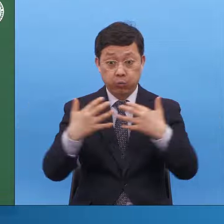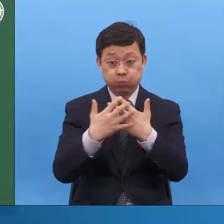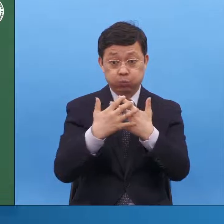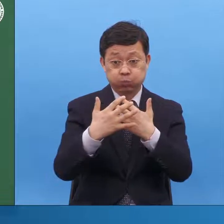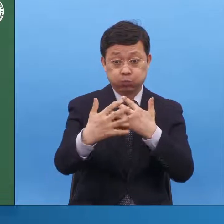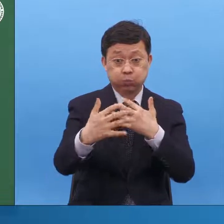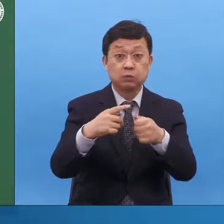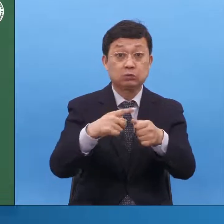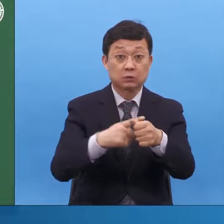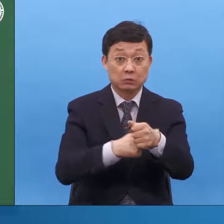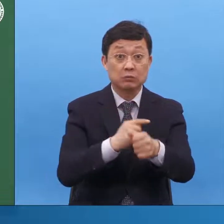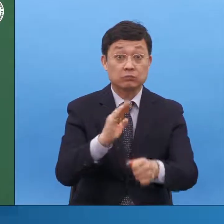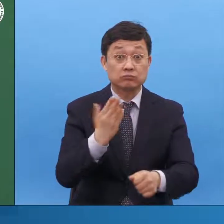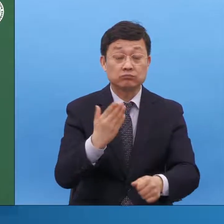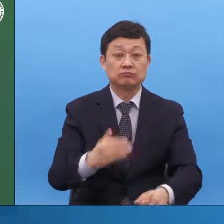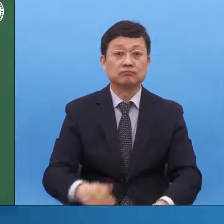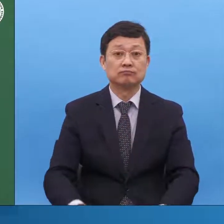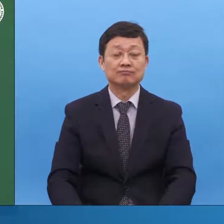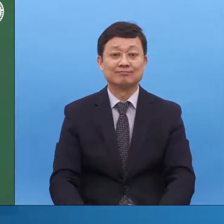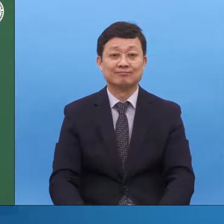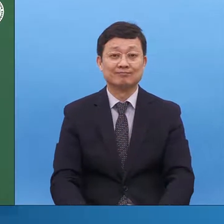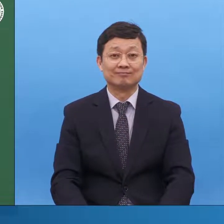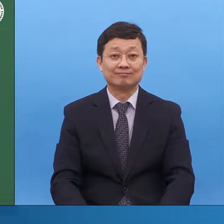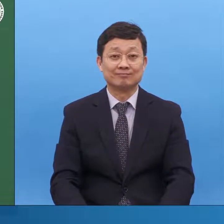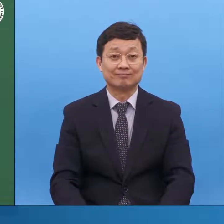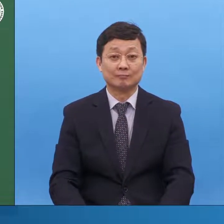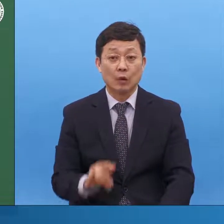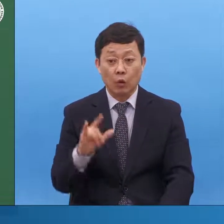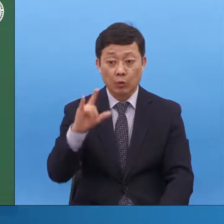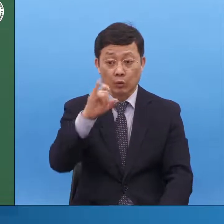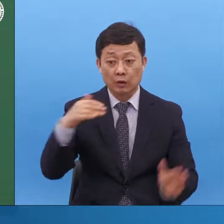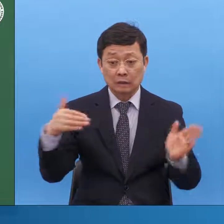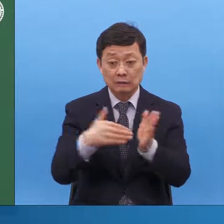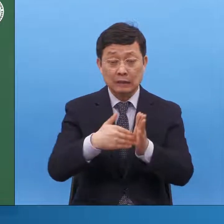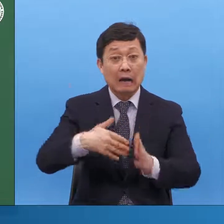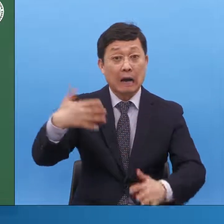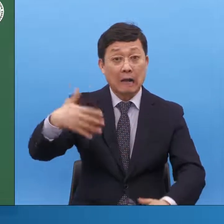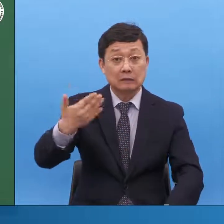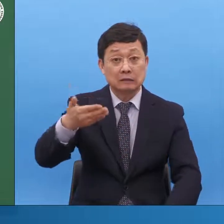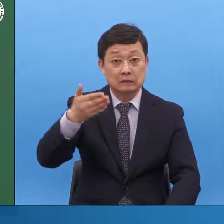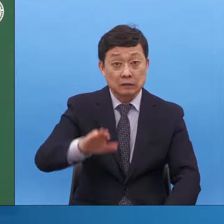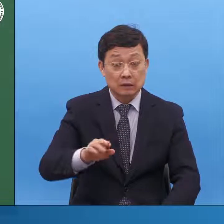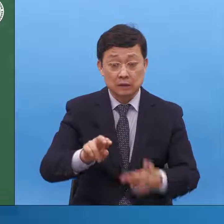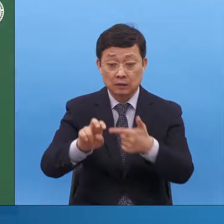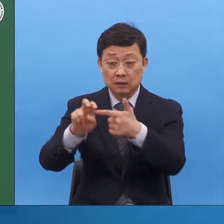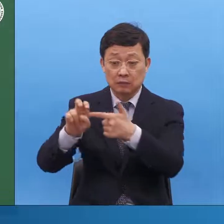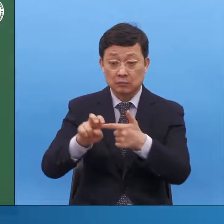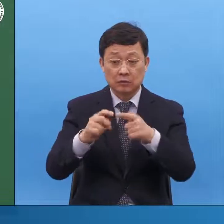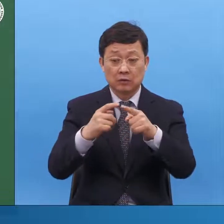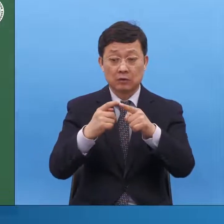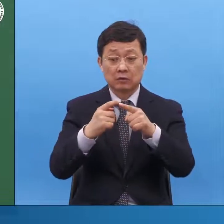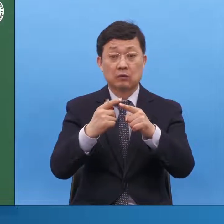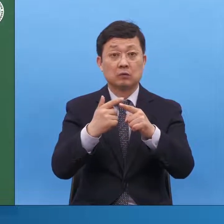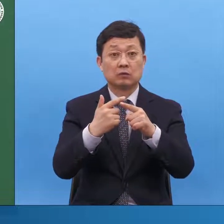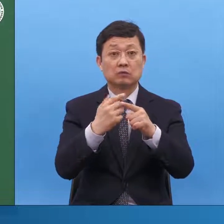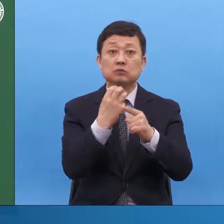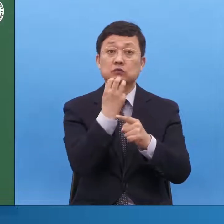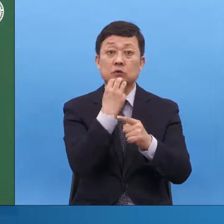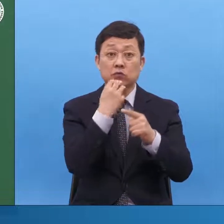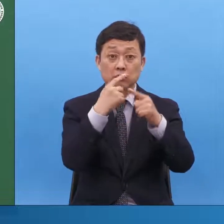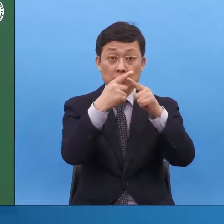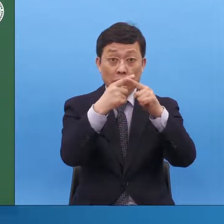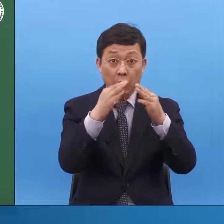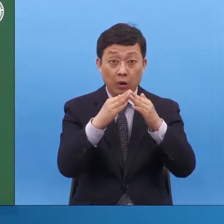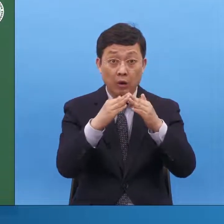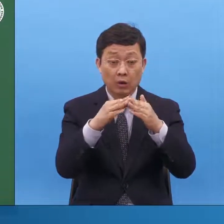churches. 코로나 지금 아직 끝 안 났는데 임마누엘 서울 같은 데는 장소 5,000석입니다. 5,000석인데 거의